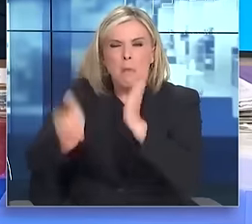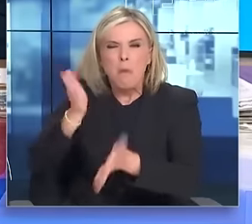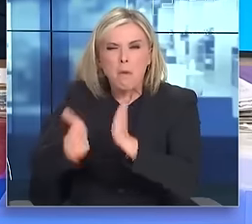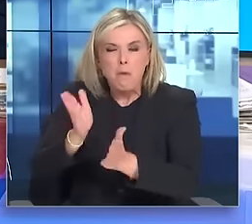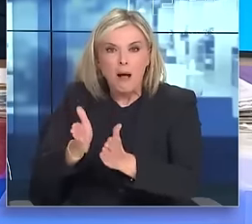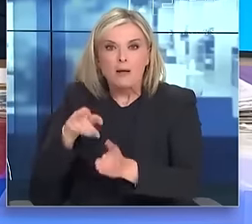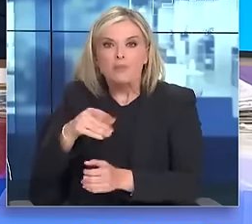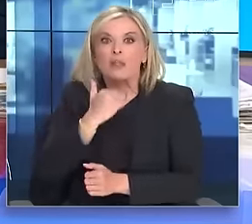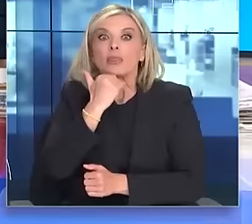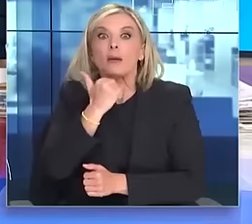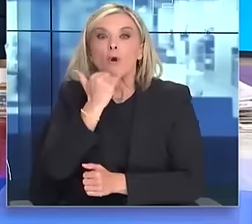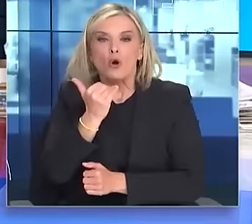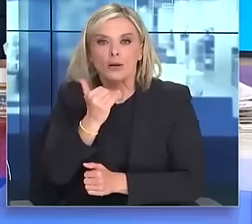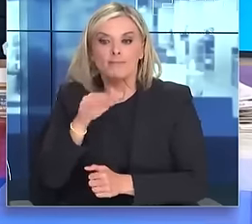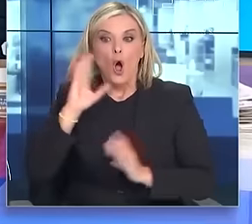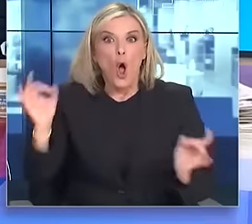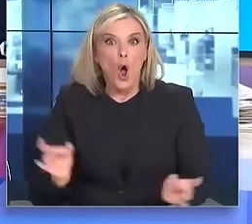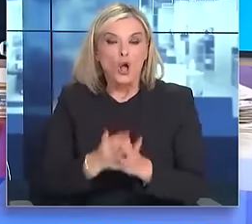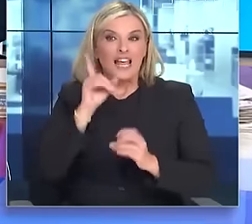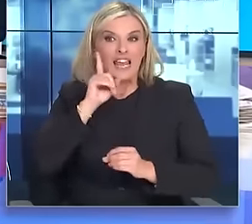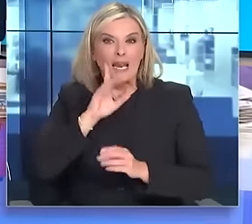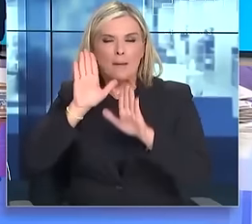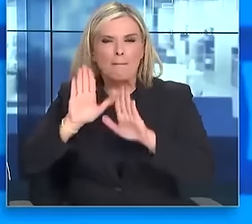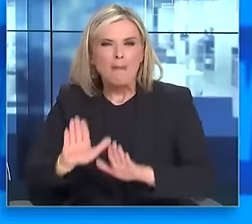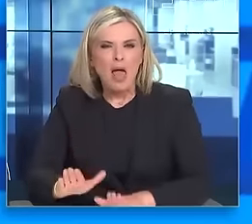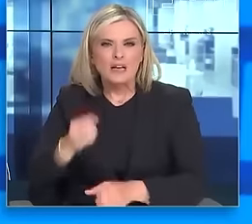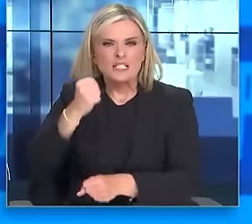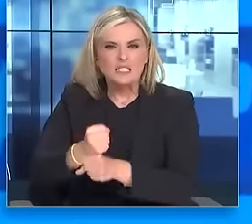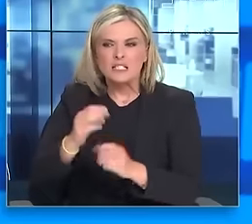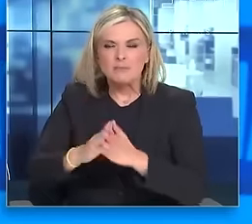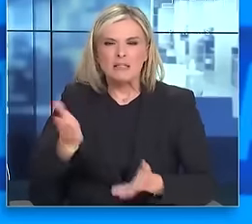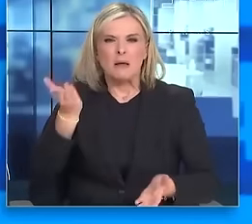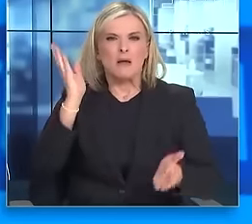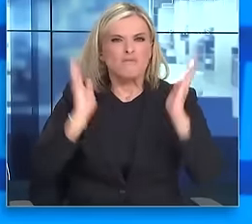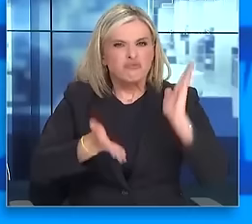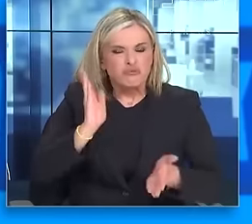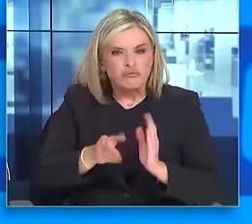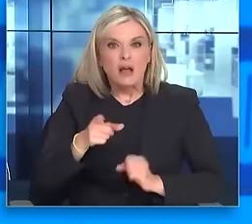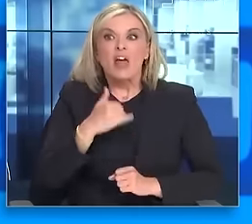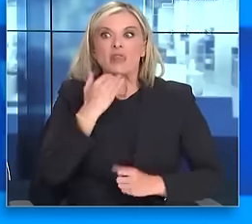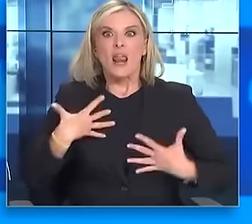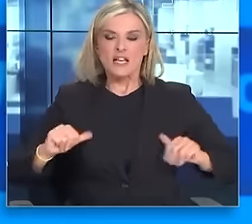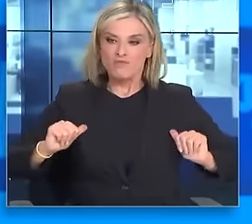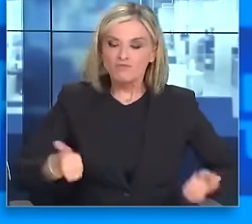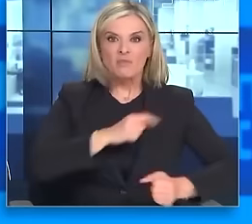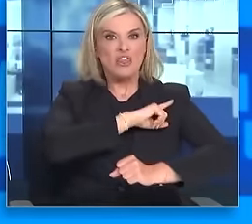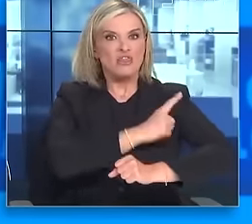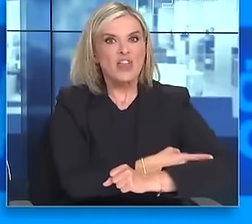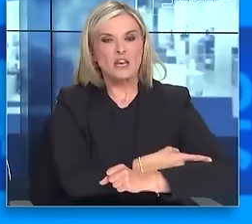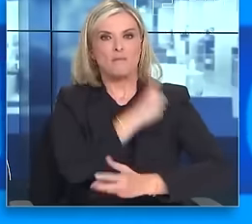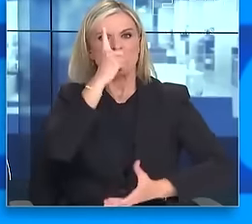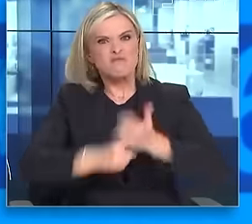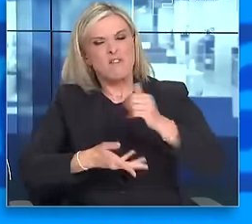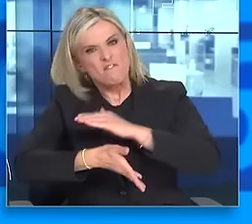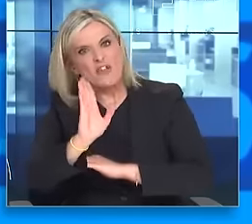δεν φεύγει από το σπίτι, πάντα εν δυνάμει ο κίνδυνος δυστυχώς μπορεί να ελοχεύει όσα μέτρα μπορούμε να πάρουμε κι εμείς. Και εκεί